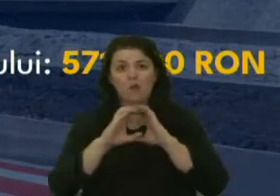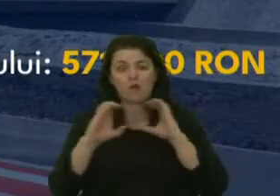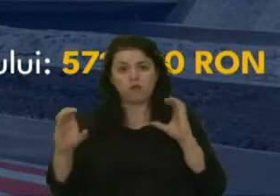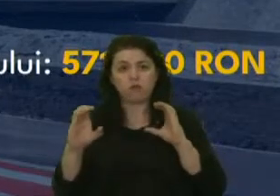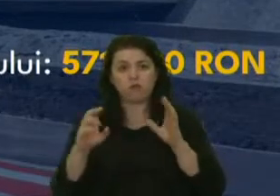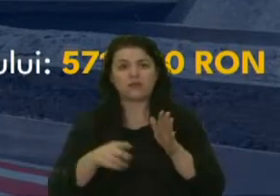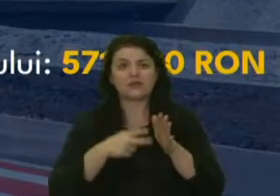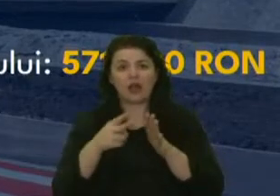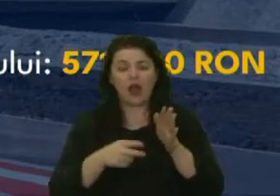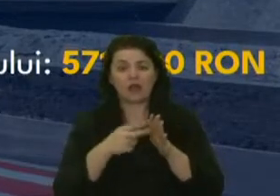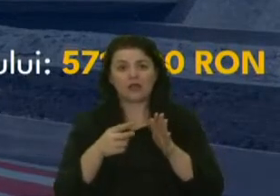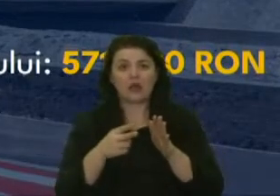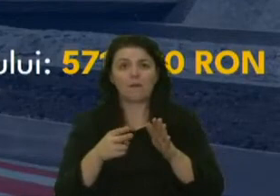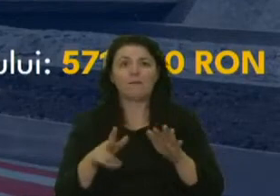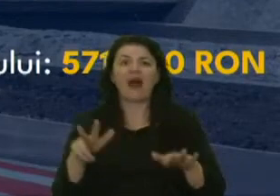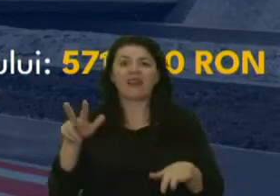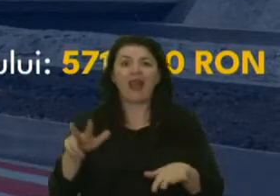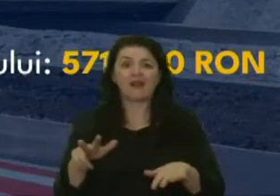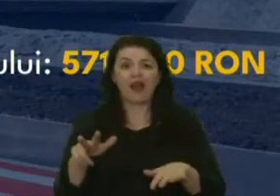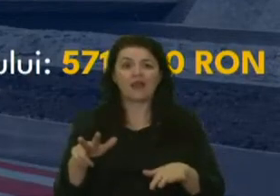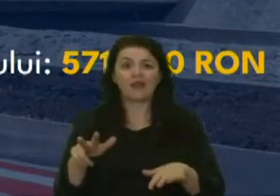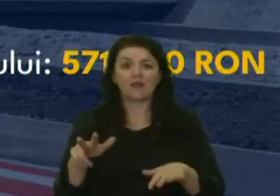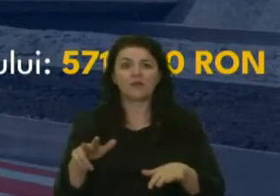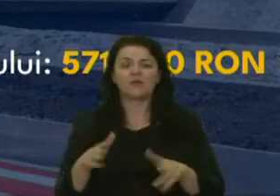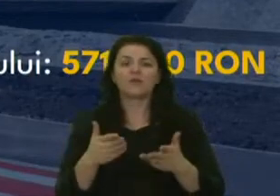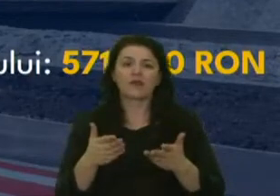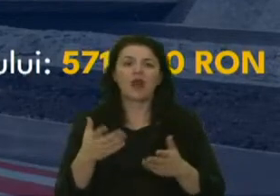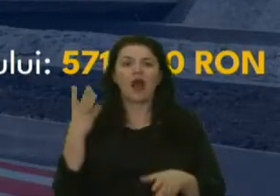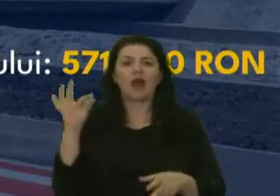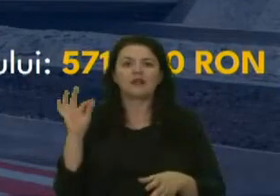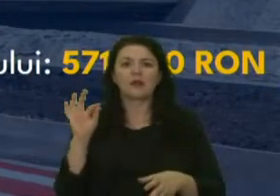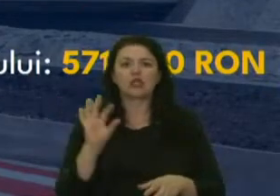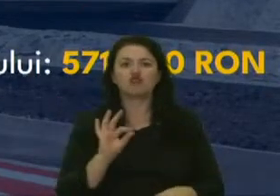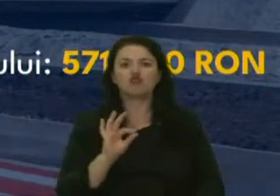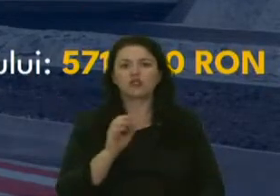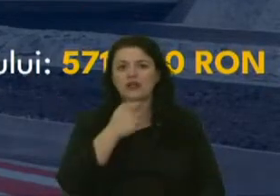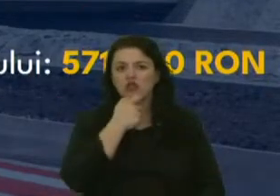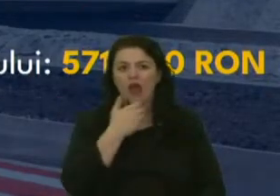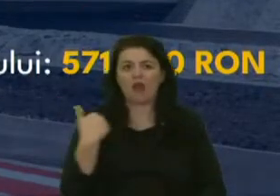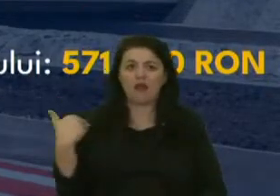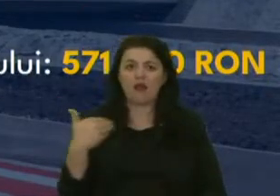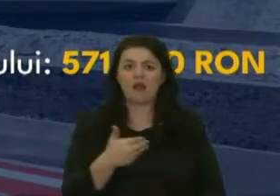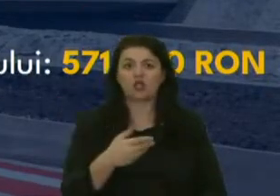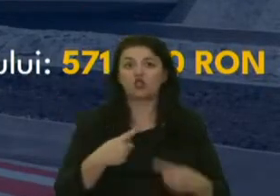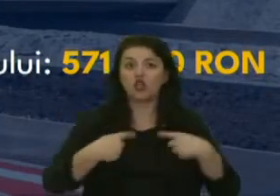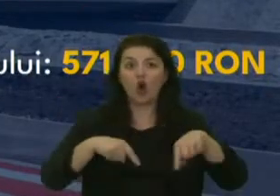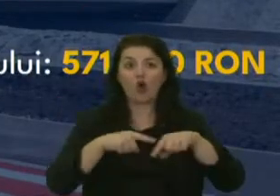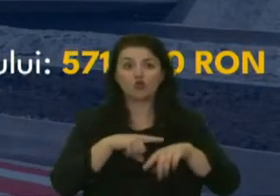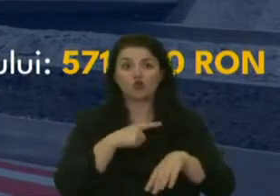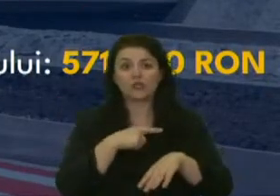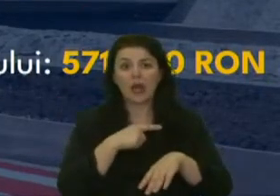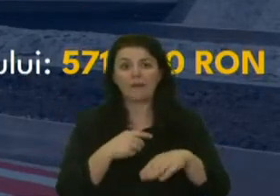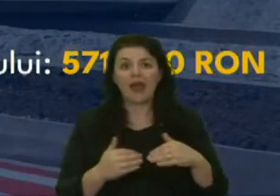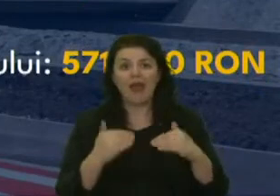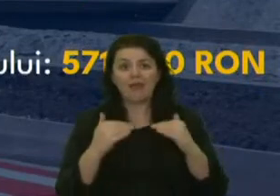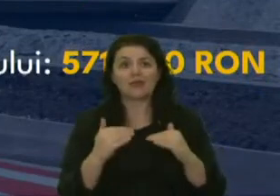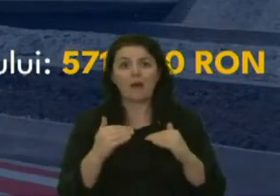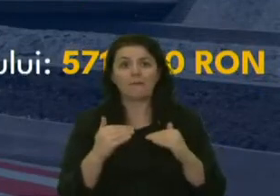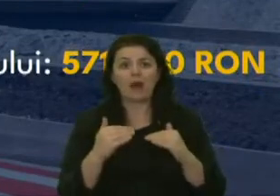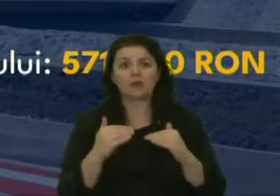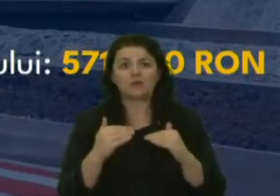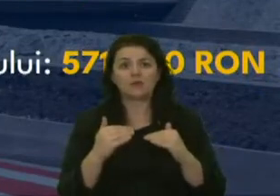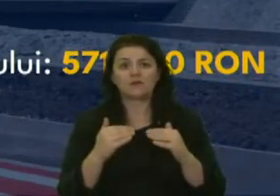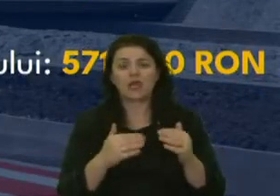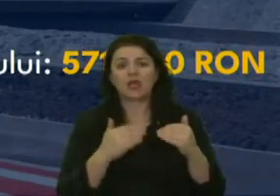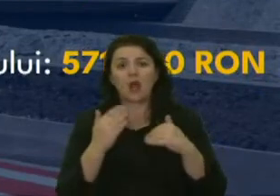tren Metropolitan Park and raide îl au alții de peste 50 de ani Noi suntem acum în etapa de